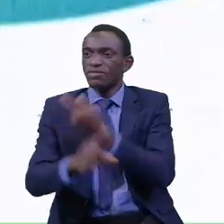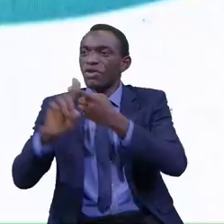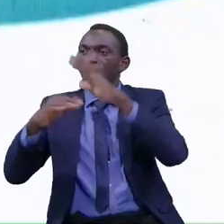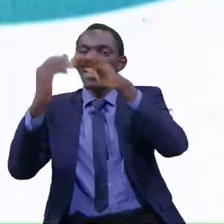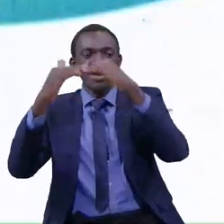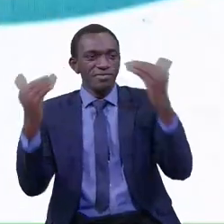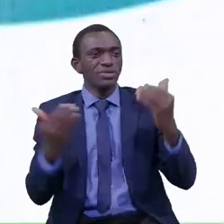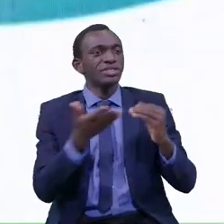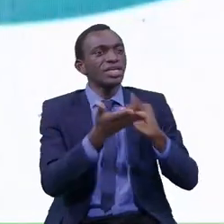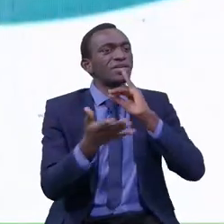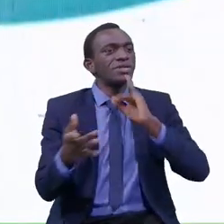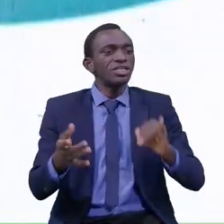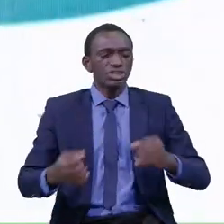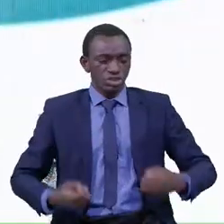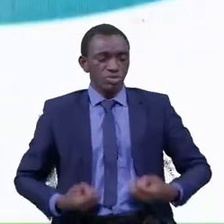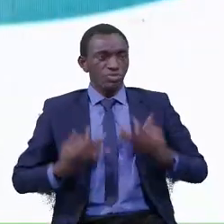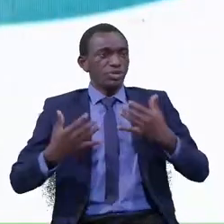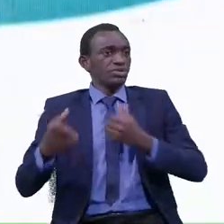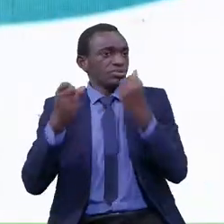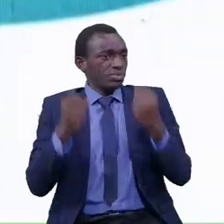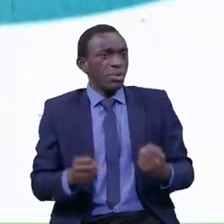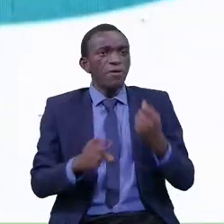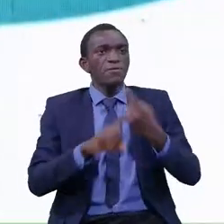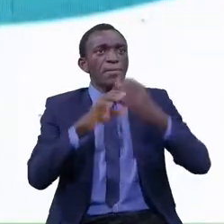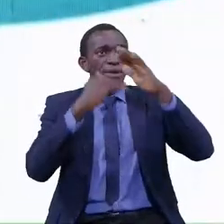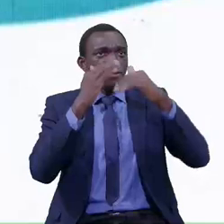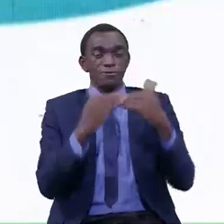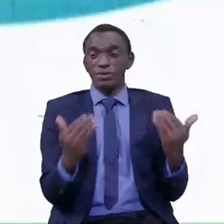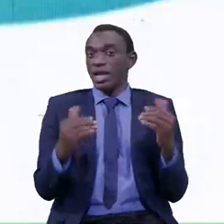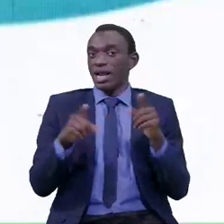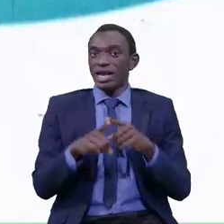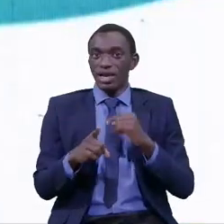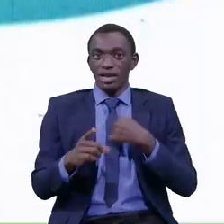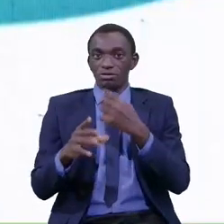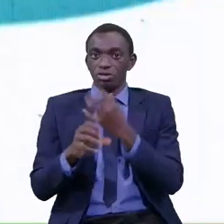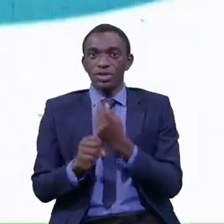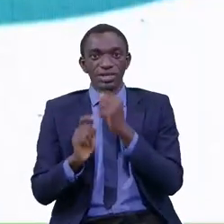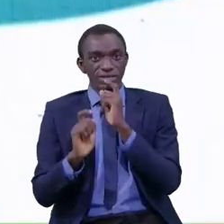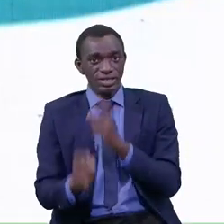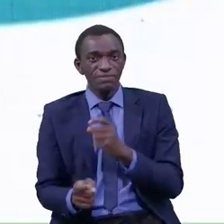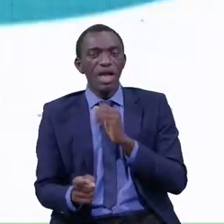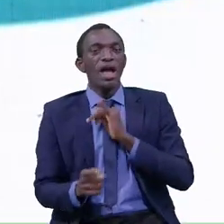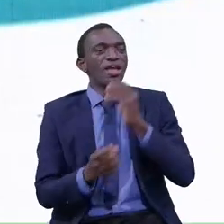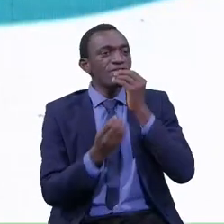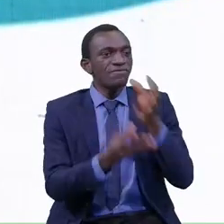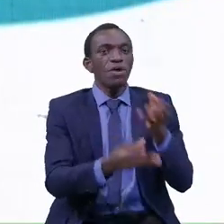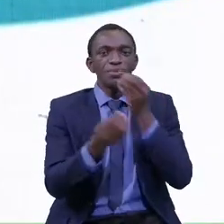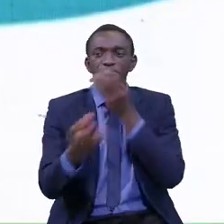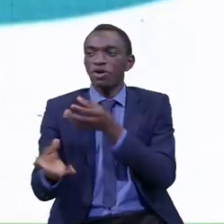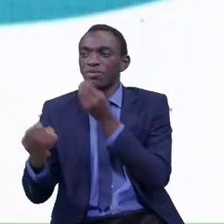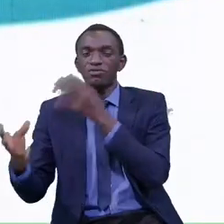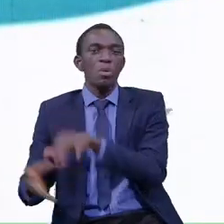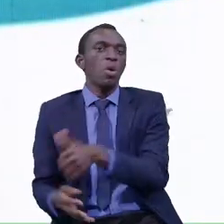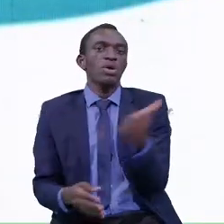ciel. Et c'est un don que tu as reçu. Tu dois leur en parler. Car la promesse est pour